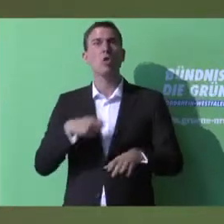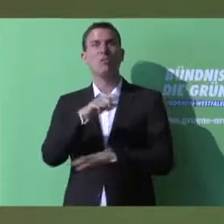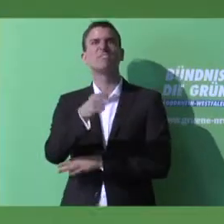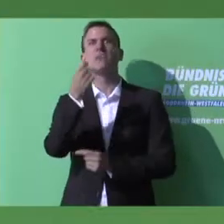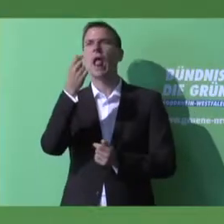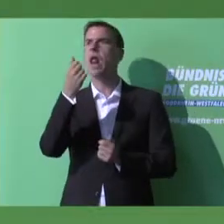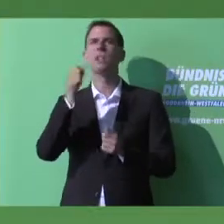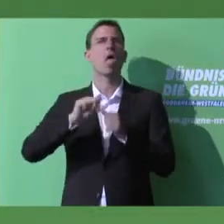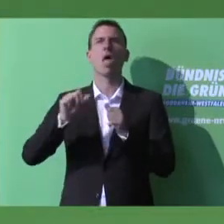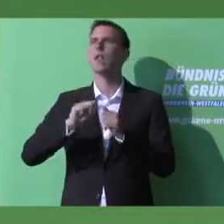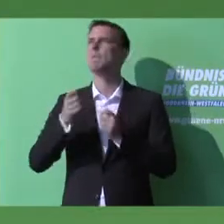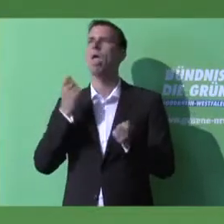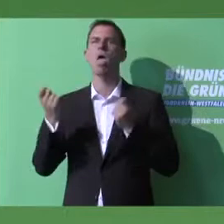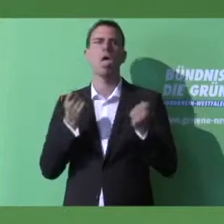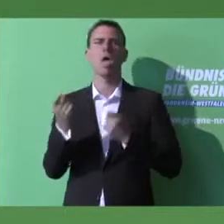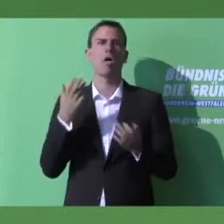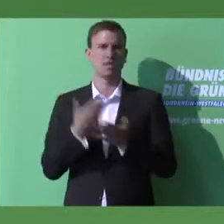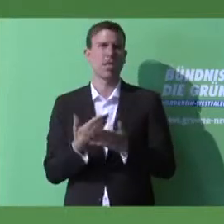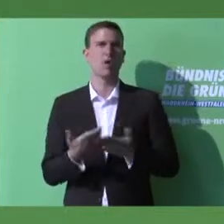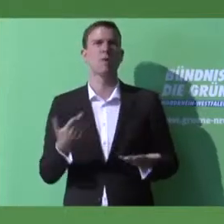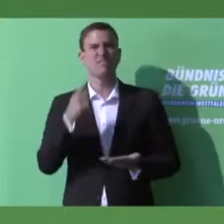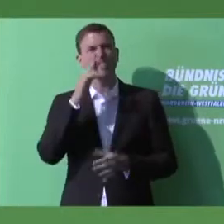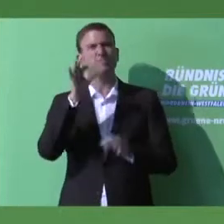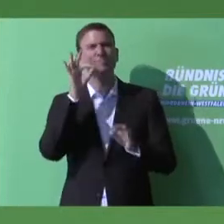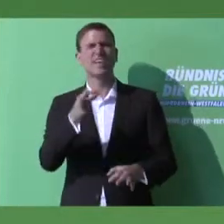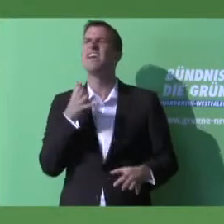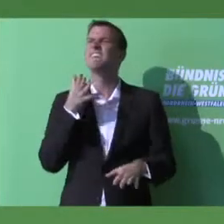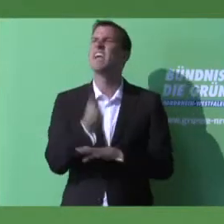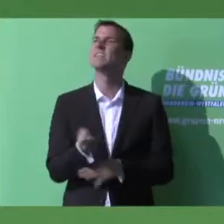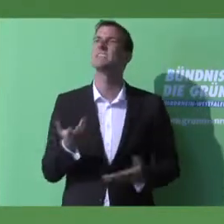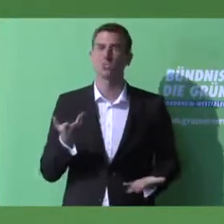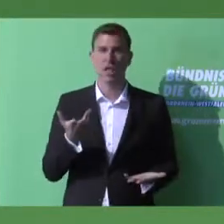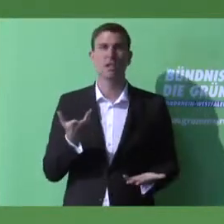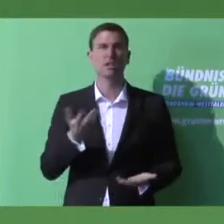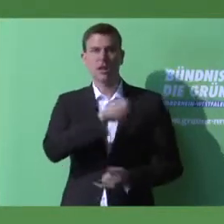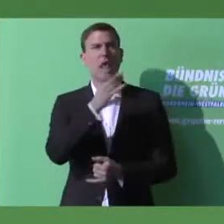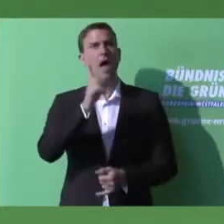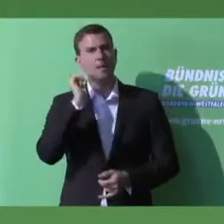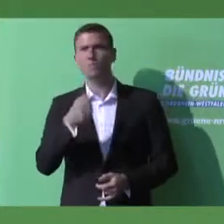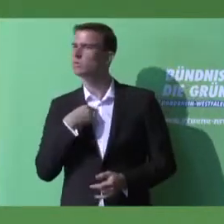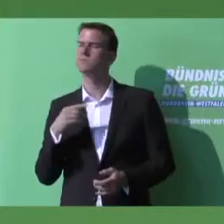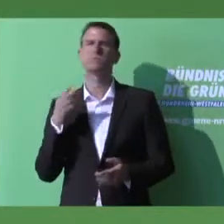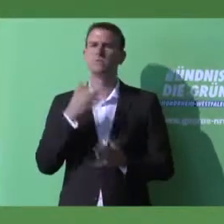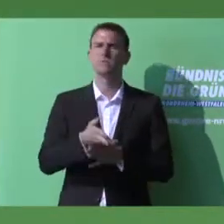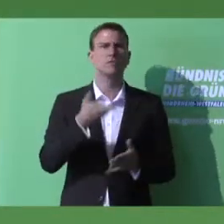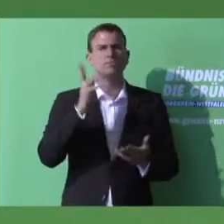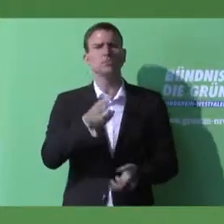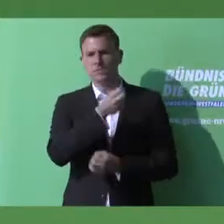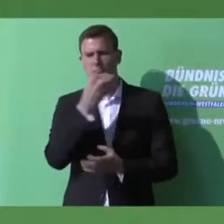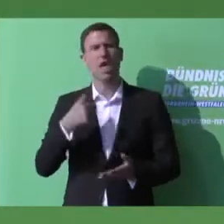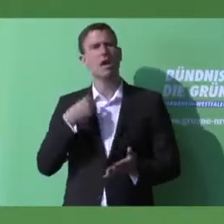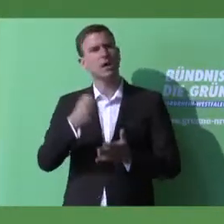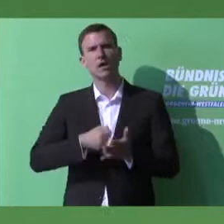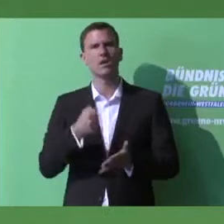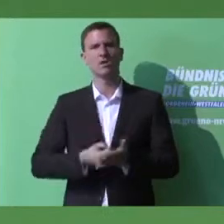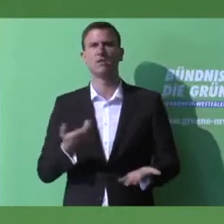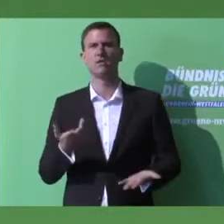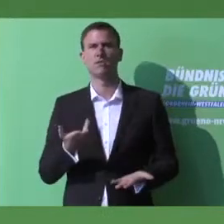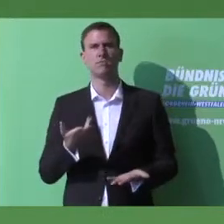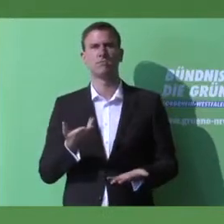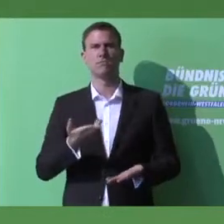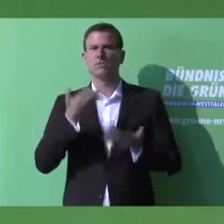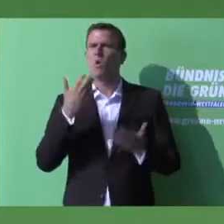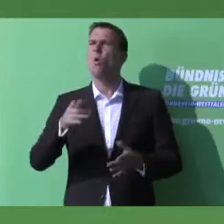sind. Aber wenn man das feststellt, dann muss man doch dahin gehen, dass man dafür sorgt, dass sich sowas nie